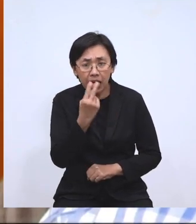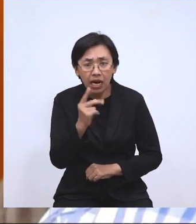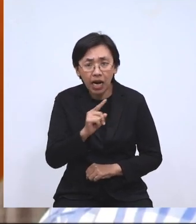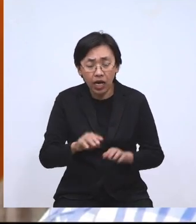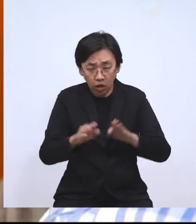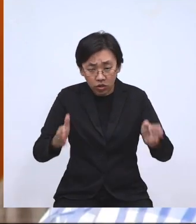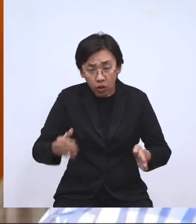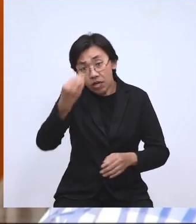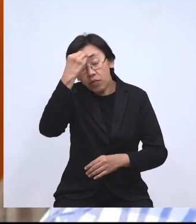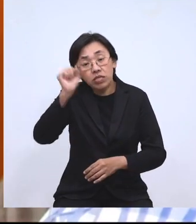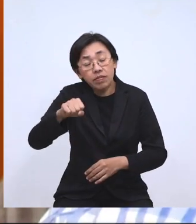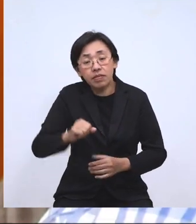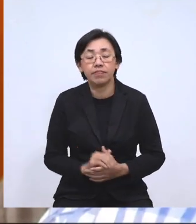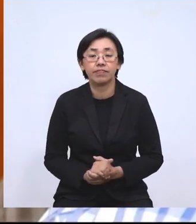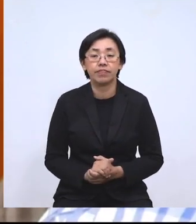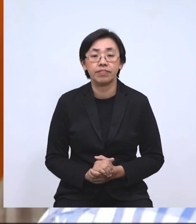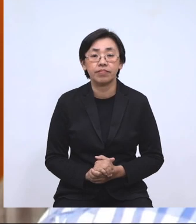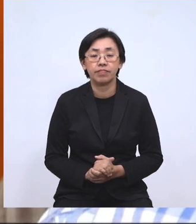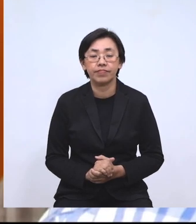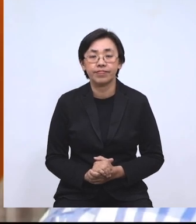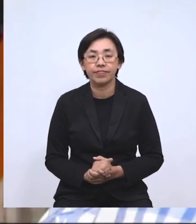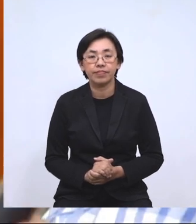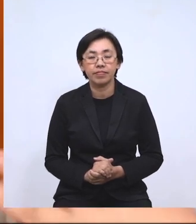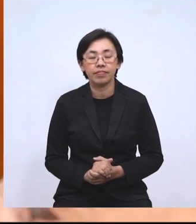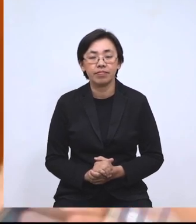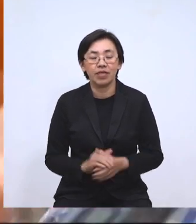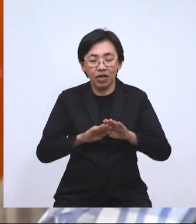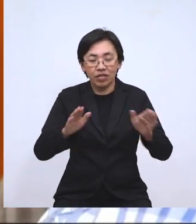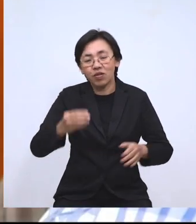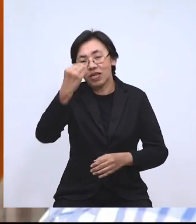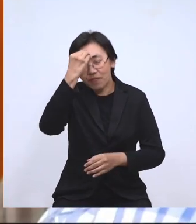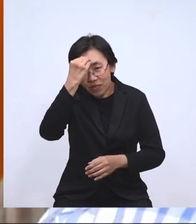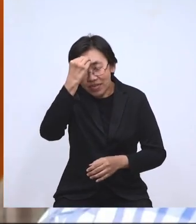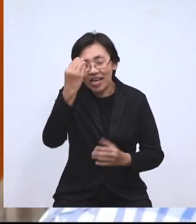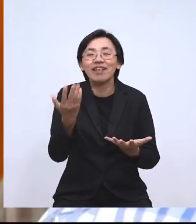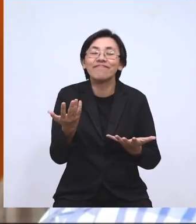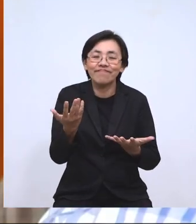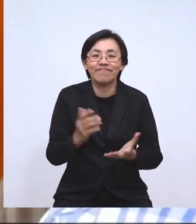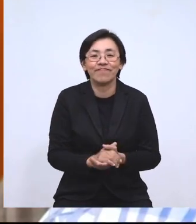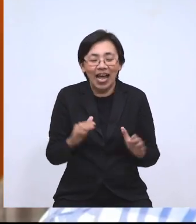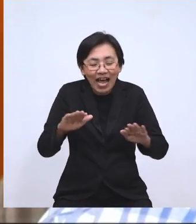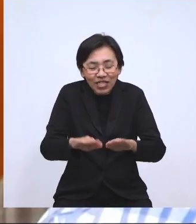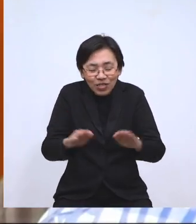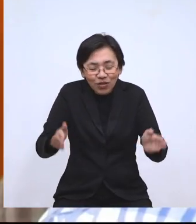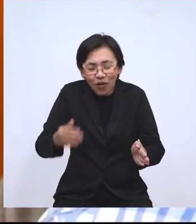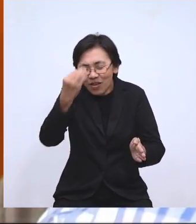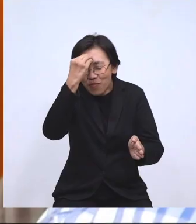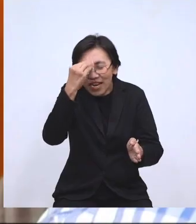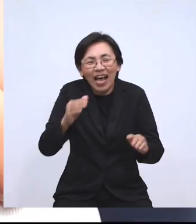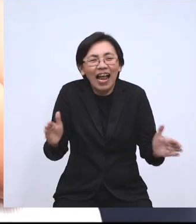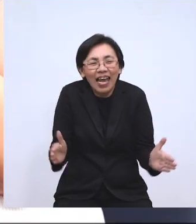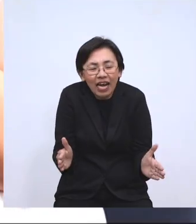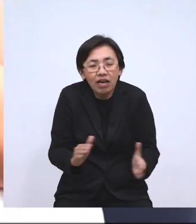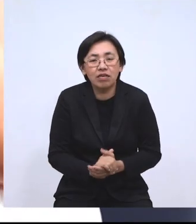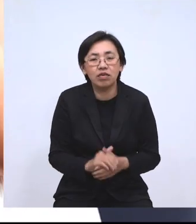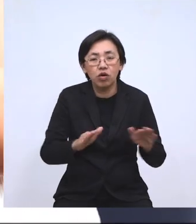ณแม่กินข้าวกับโต๊ะญี่ปุ่นปะหรือยังไงตอนนี ้กินโต๊ะญี่ปุ่นบ้างค่ะ หรือว่าทานคือป่ะคะหรือว่